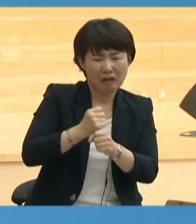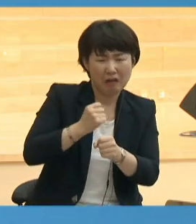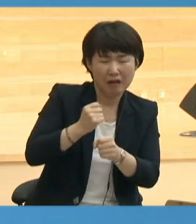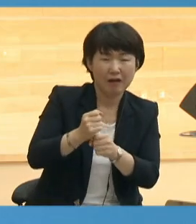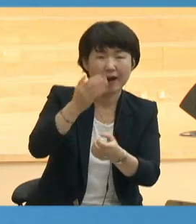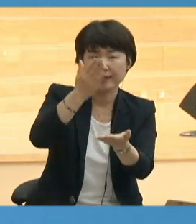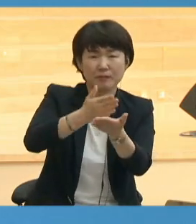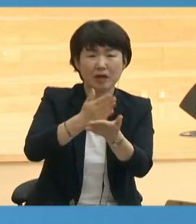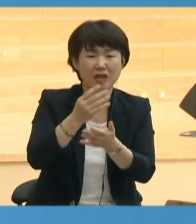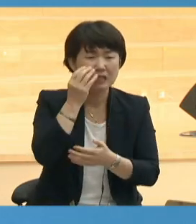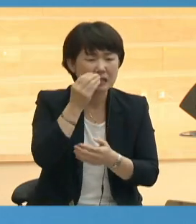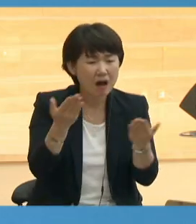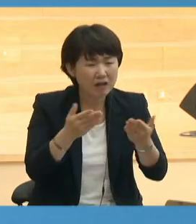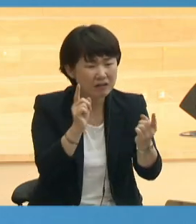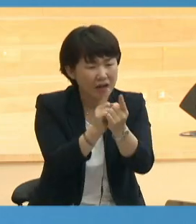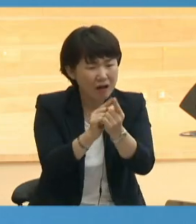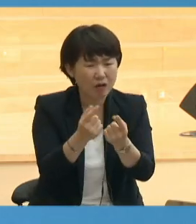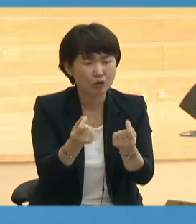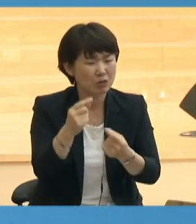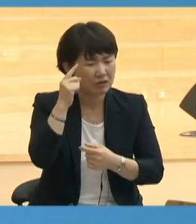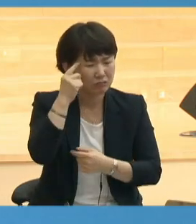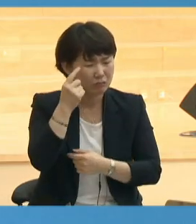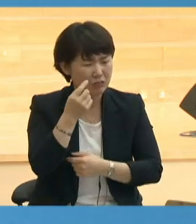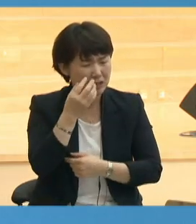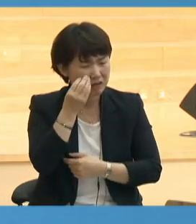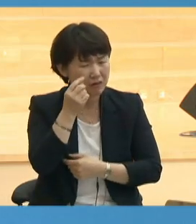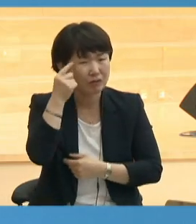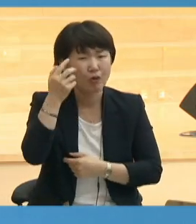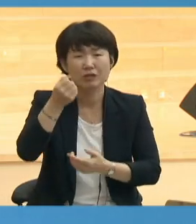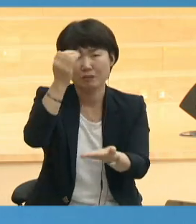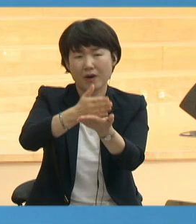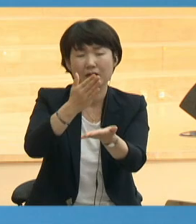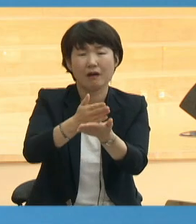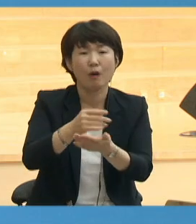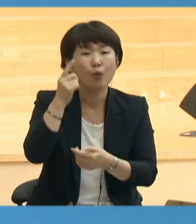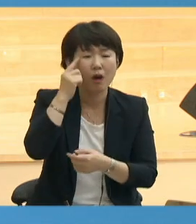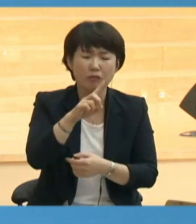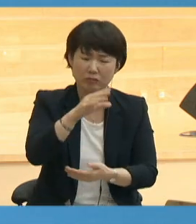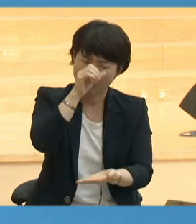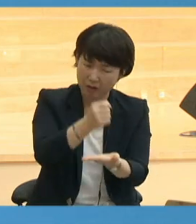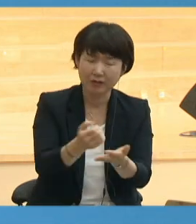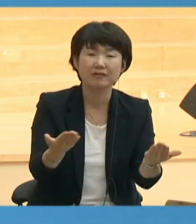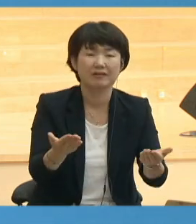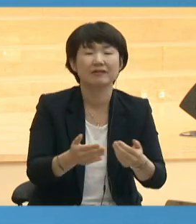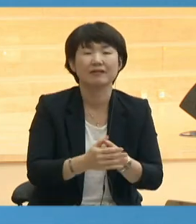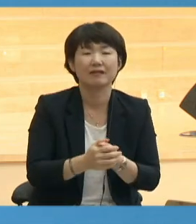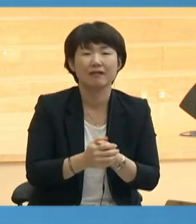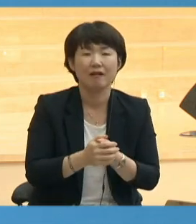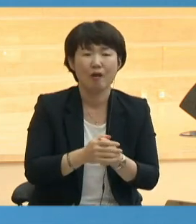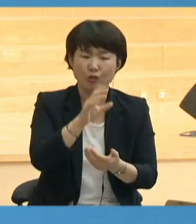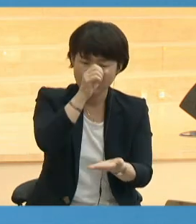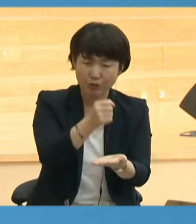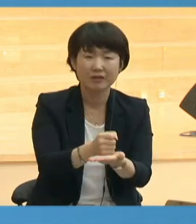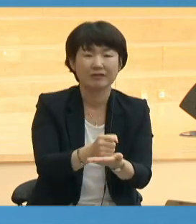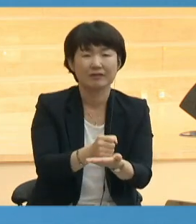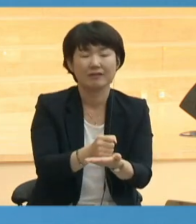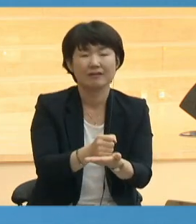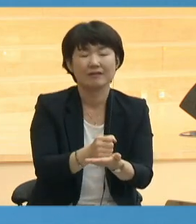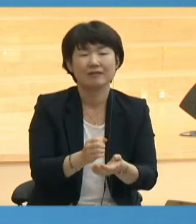것처럼 이상이 여기지 마라 뭐 다음 거의 다 정상이다